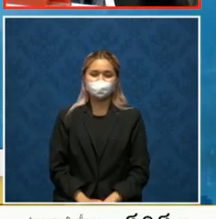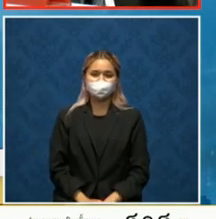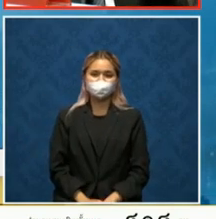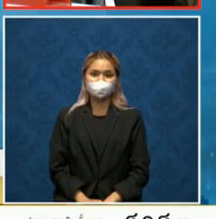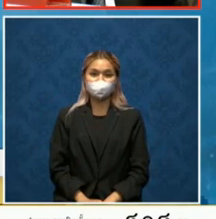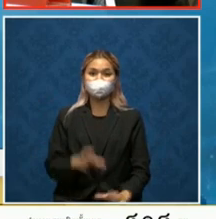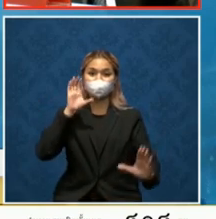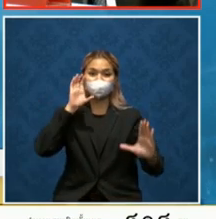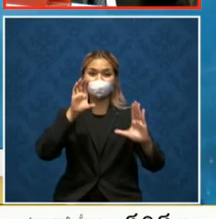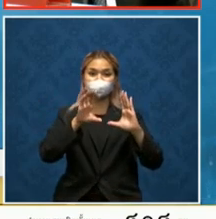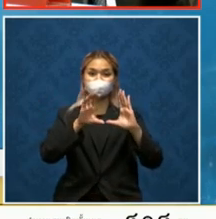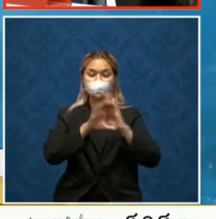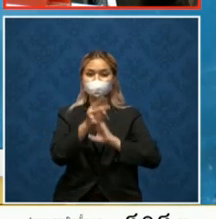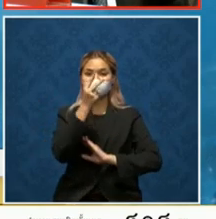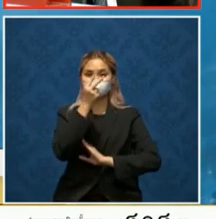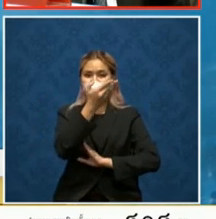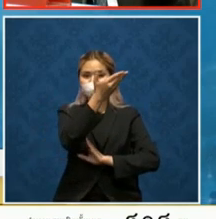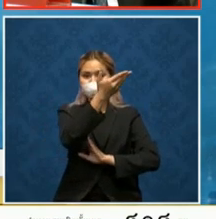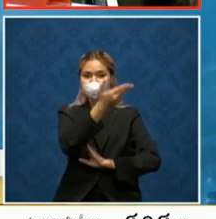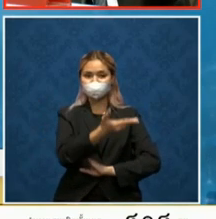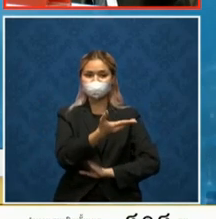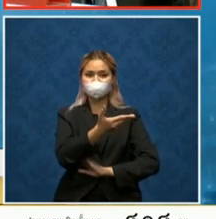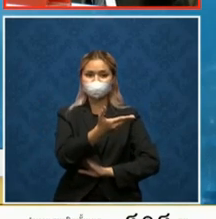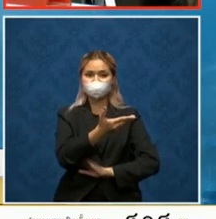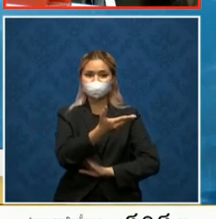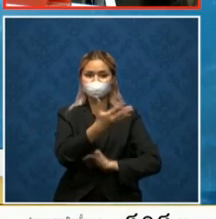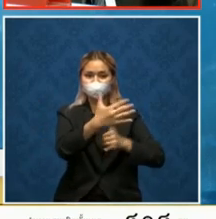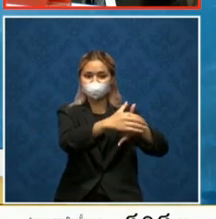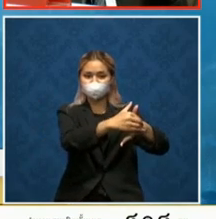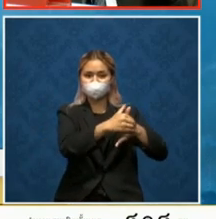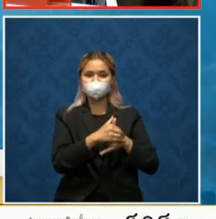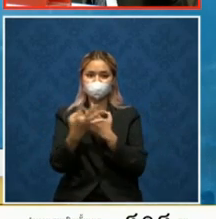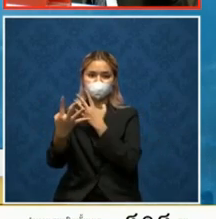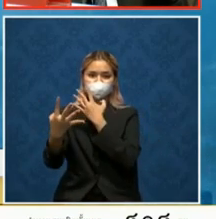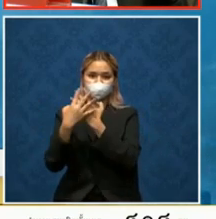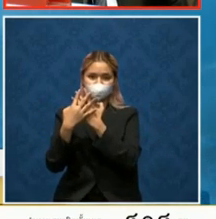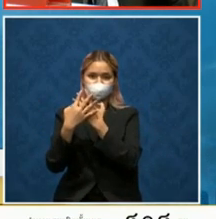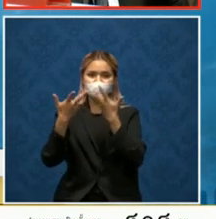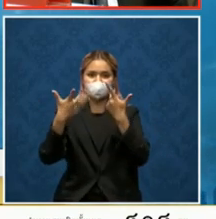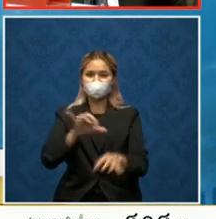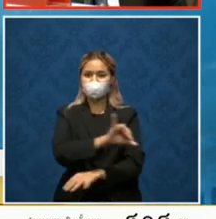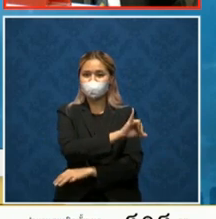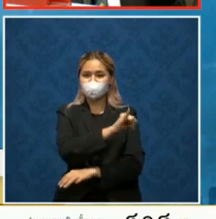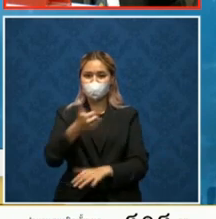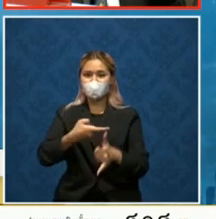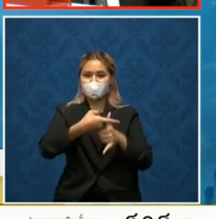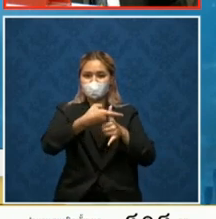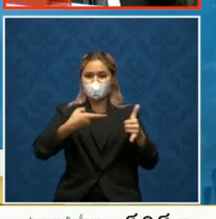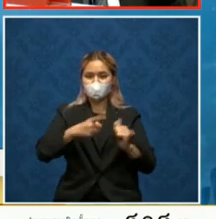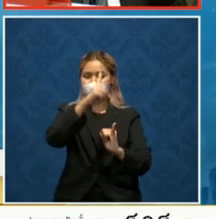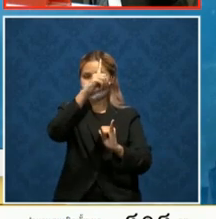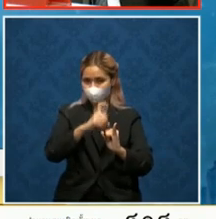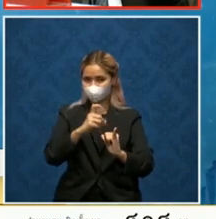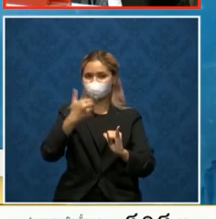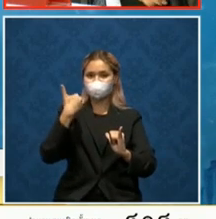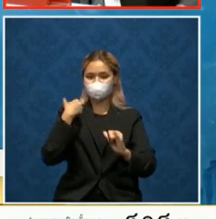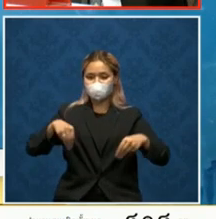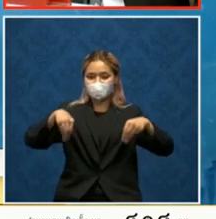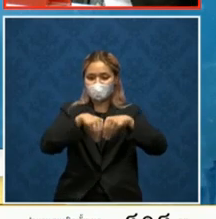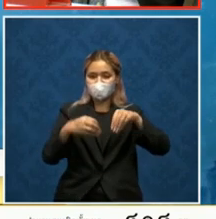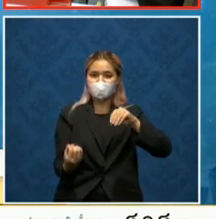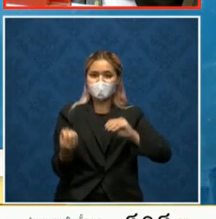ไปดูภาพผู้ที่ถูกจับกุมขังและถูกลอบสังหารข้างสวน